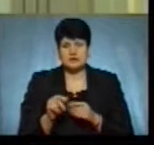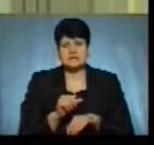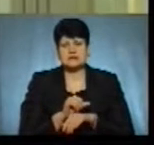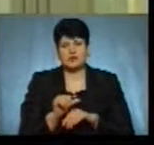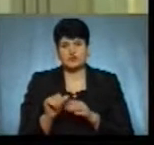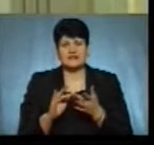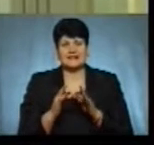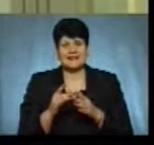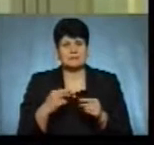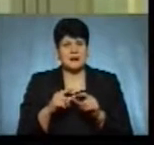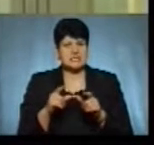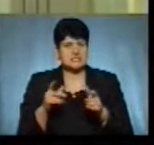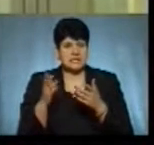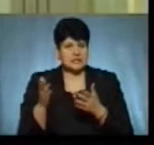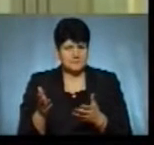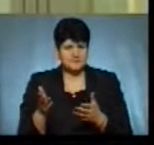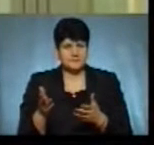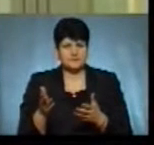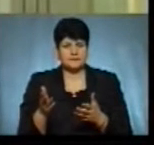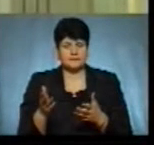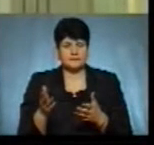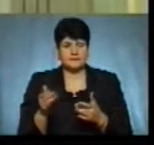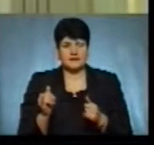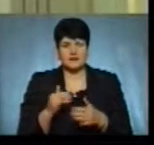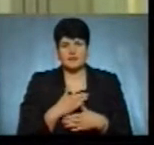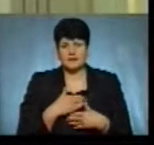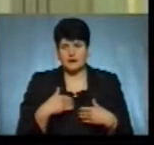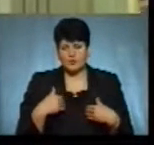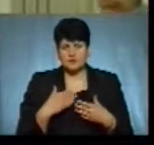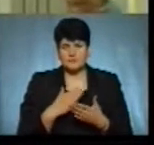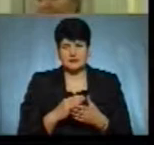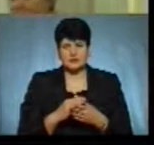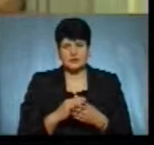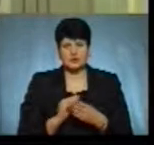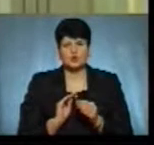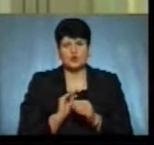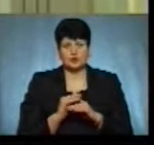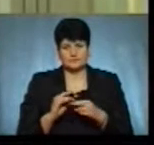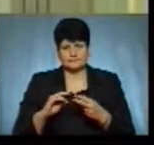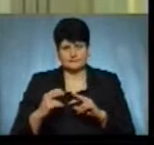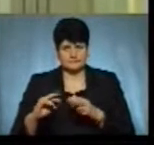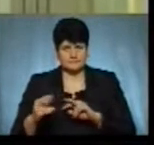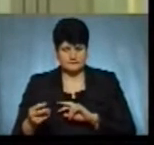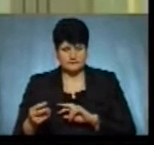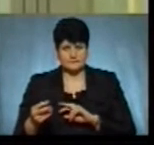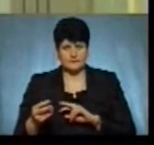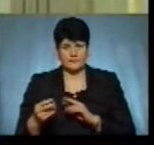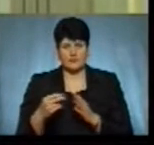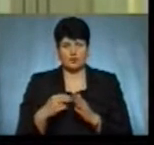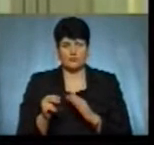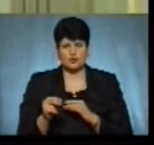в інтернет-магазинах і не хочуть мати додаткову конвертацію, купуючи